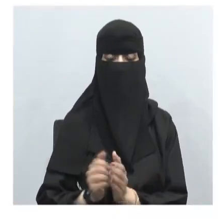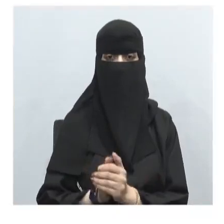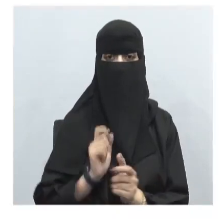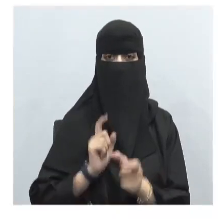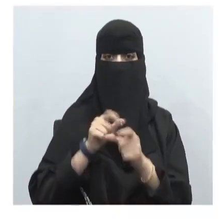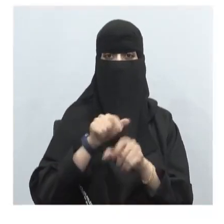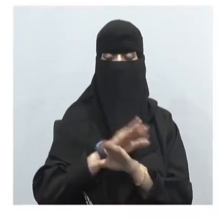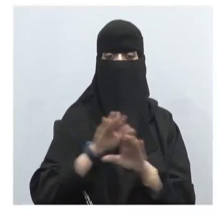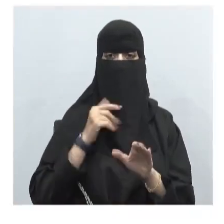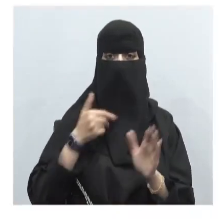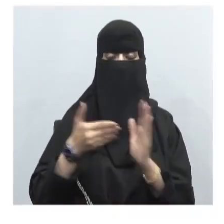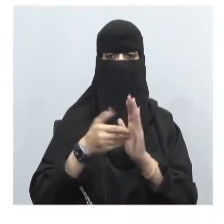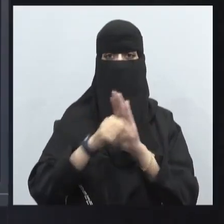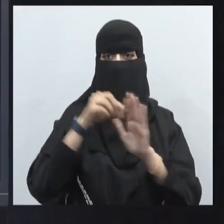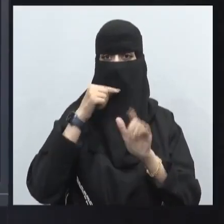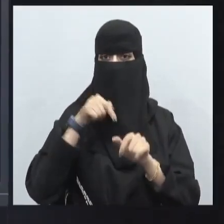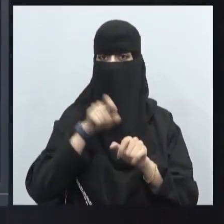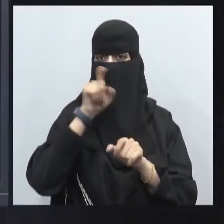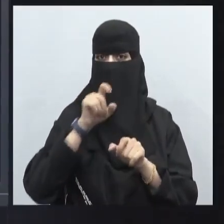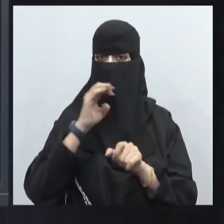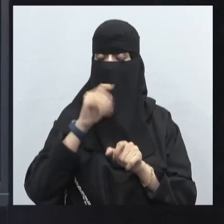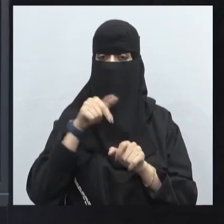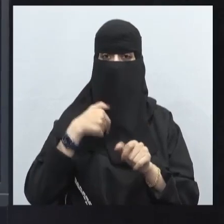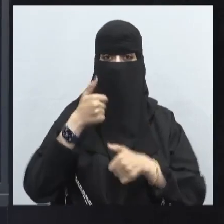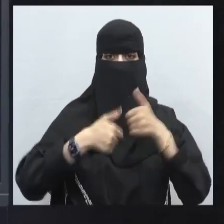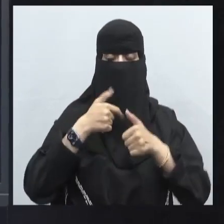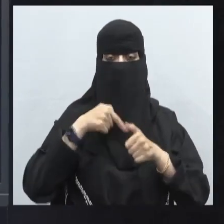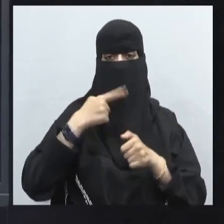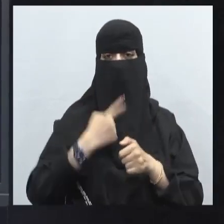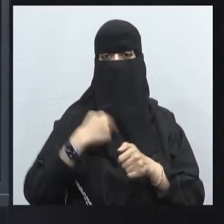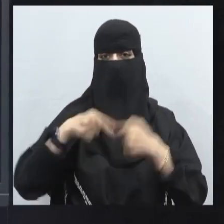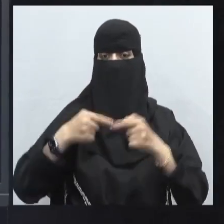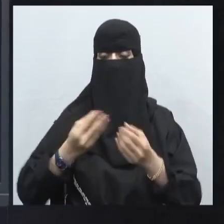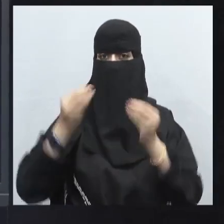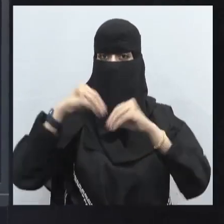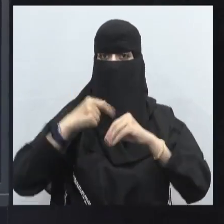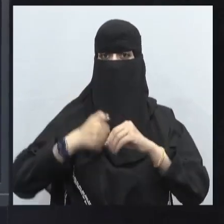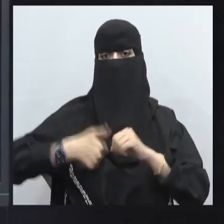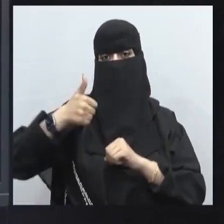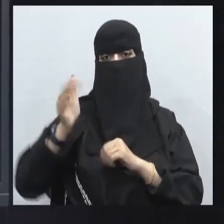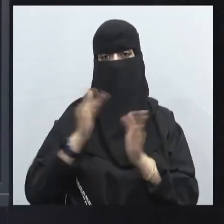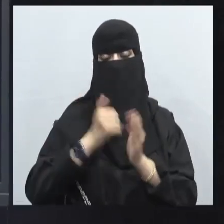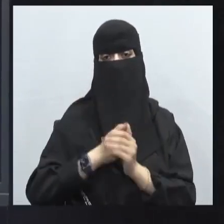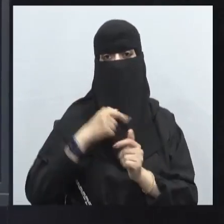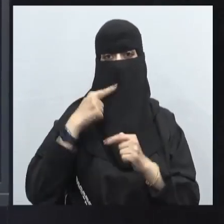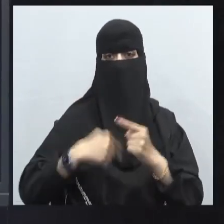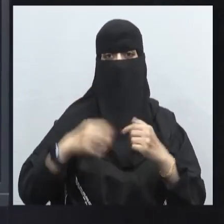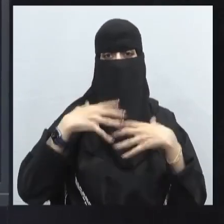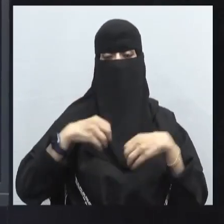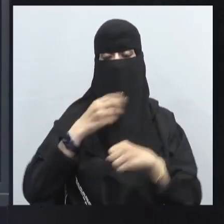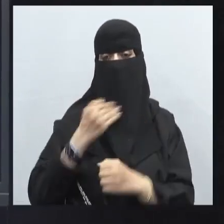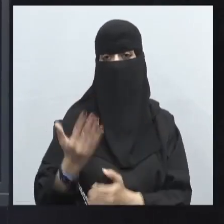وبهكذا نكون انهينا حل اسئله اختبار المقنن مع تمنياتي لكم بمزيد من التوفيق والنجاح ودمتم